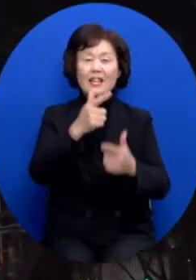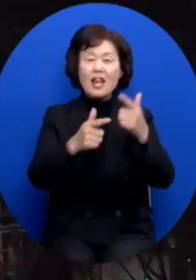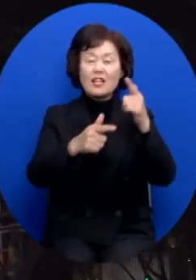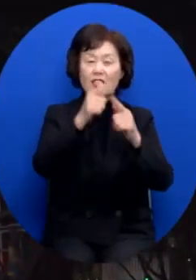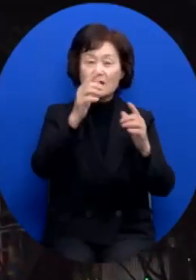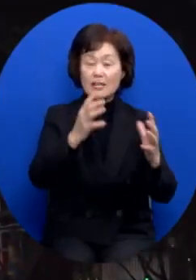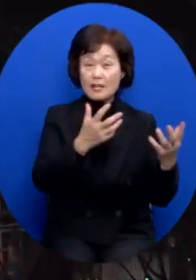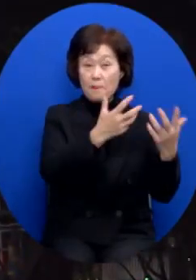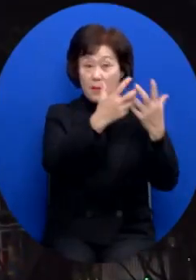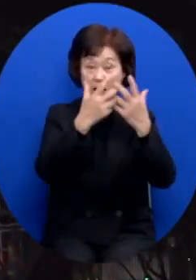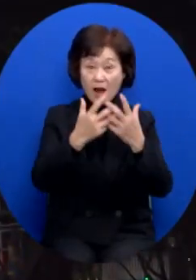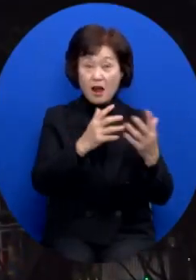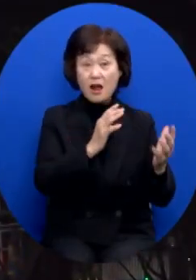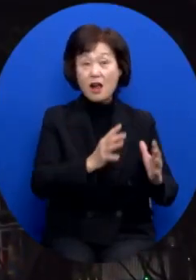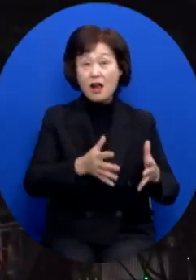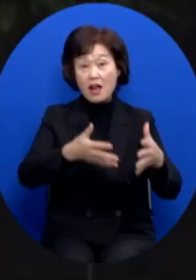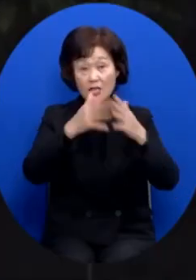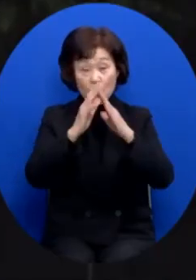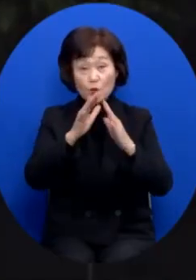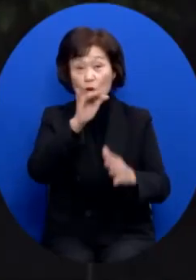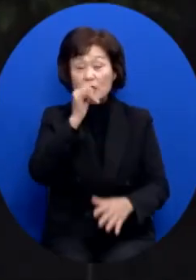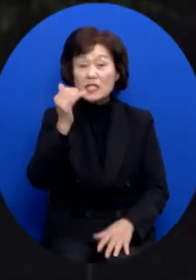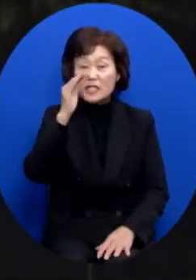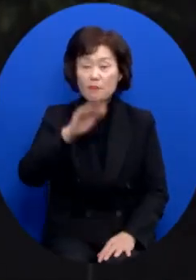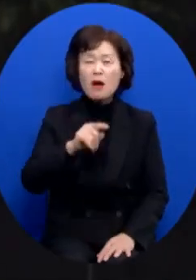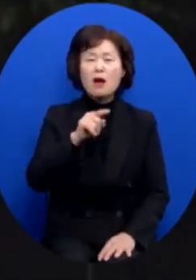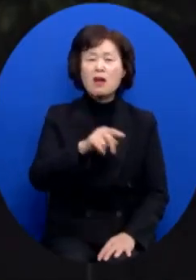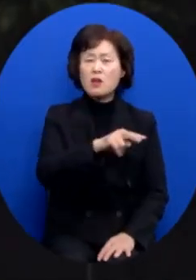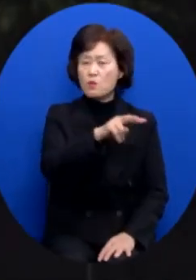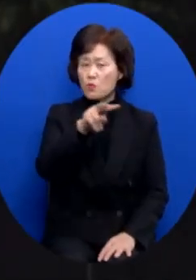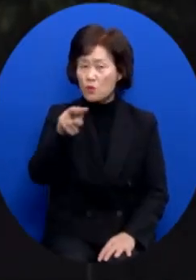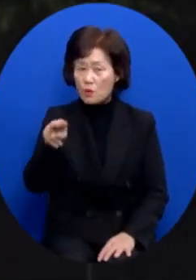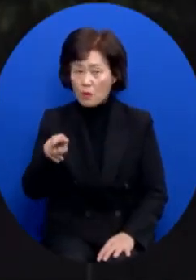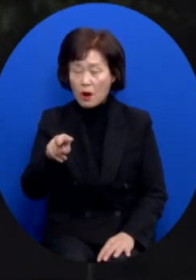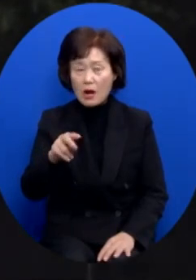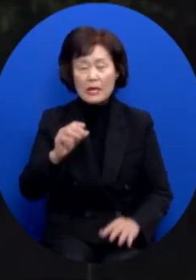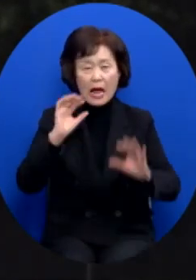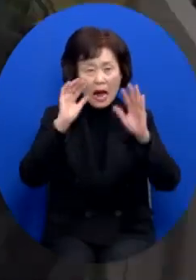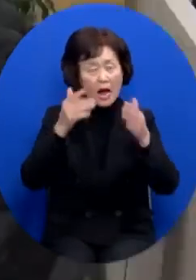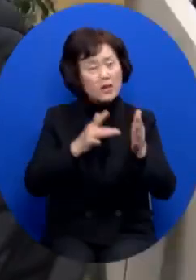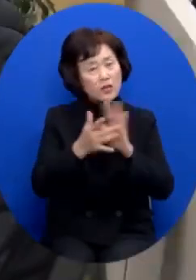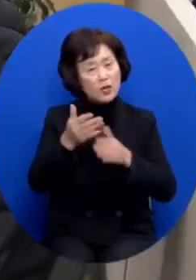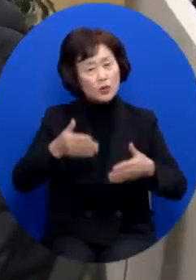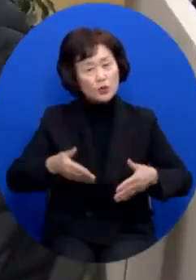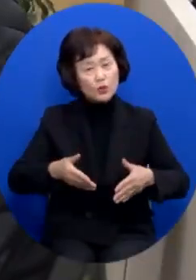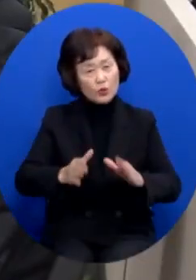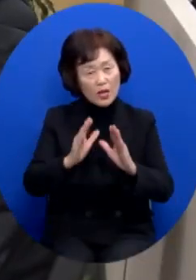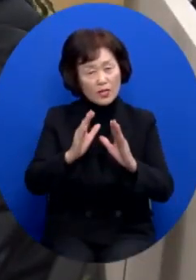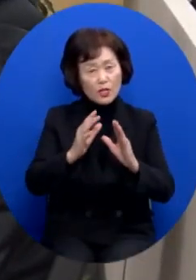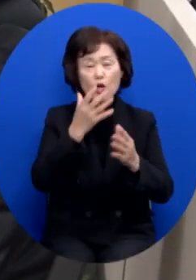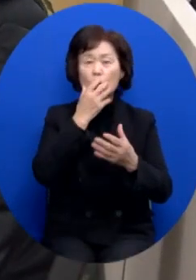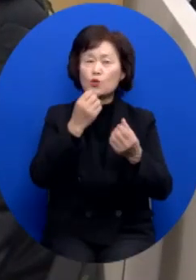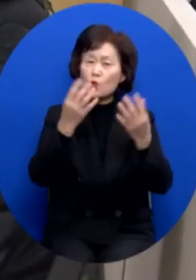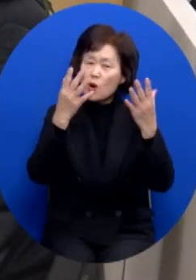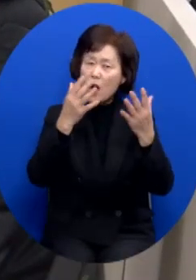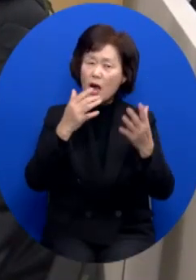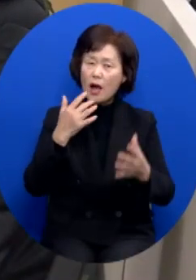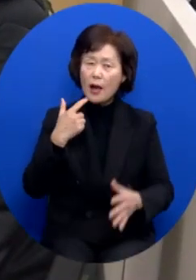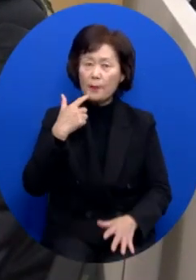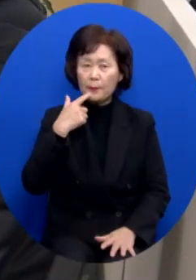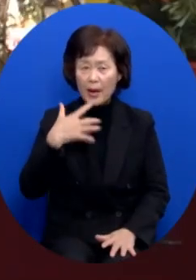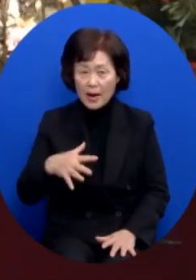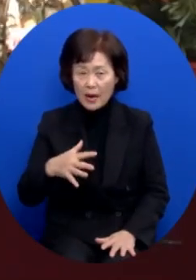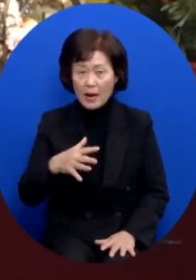있지만 그것만으로는 아기 예수 오심을 축하하기에는 부족해 보입니다. 이런 가운데